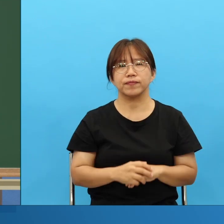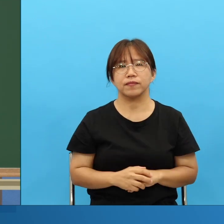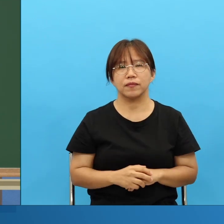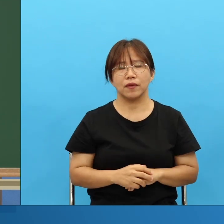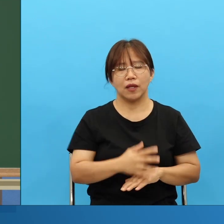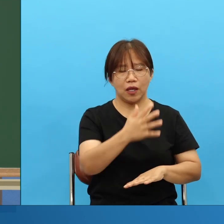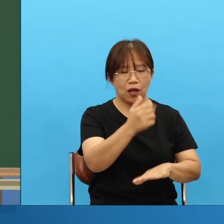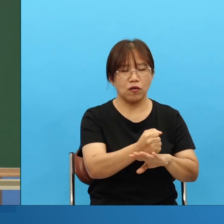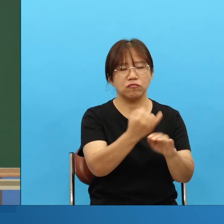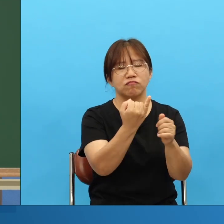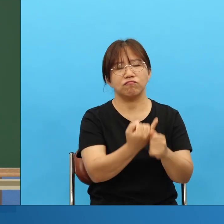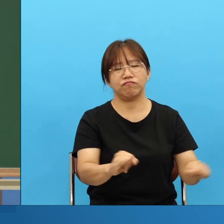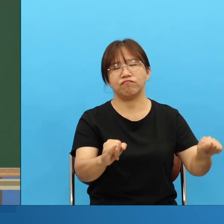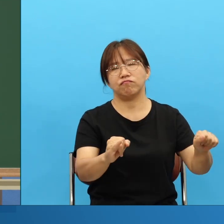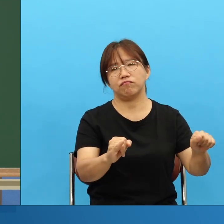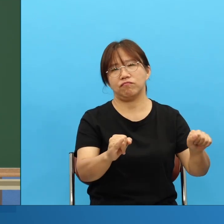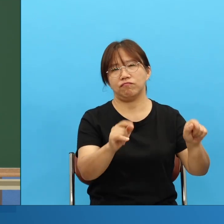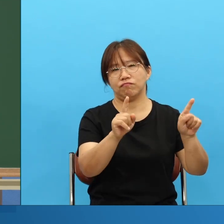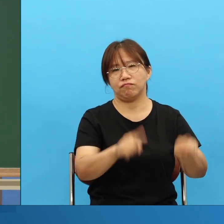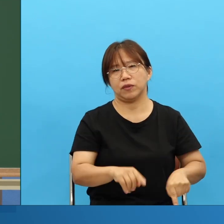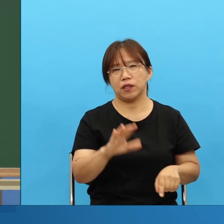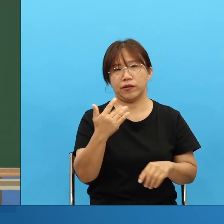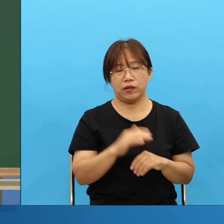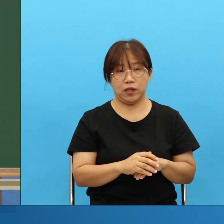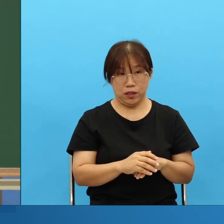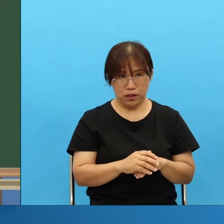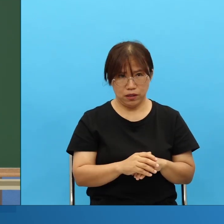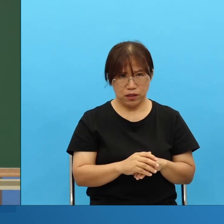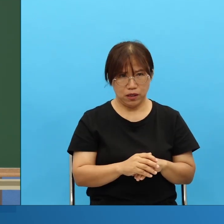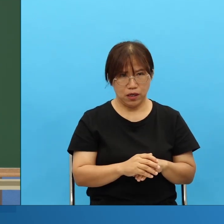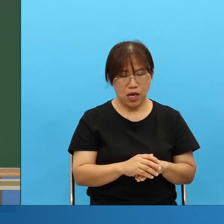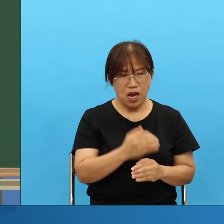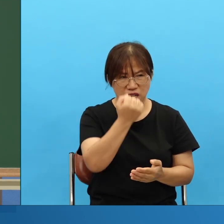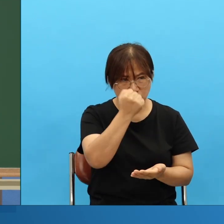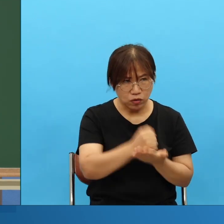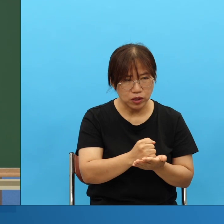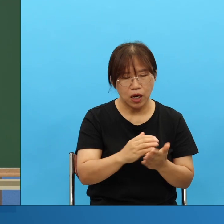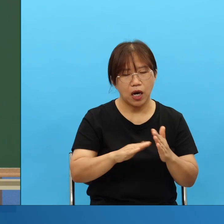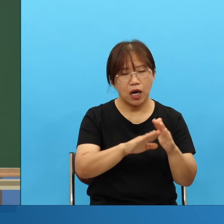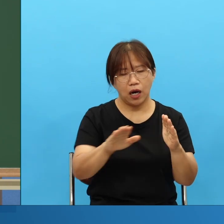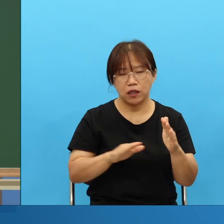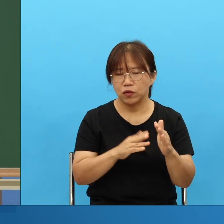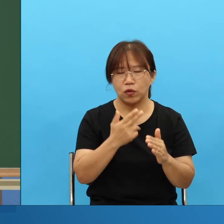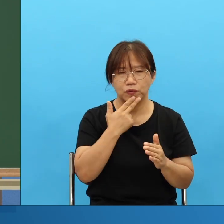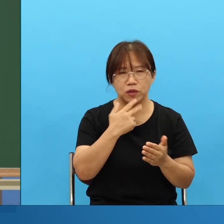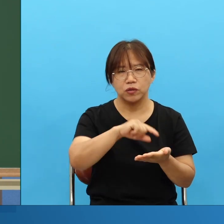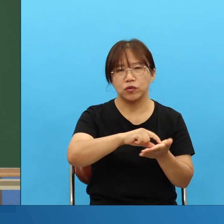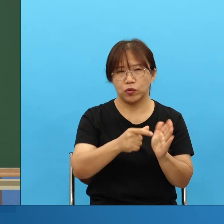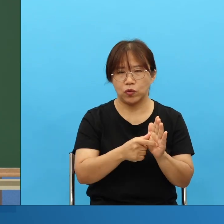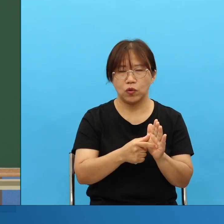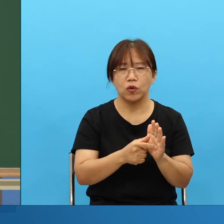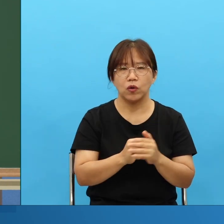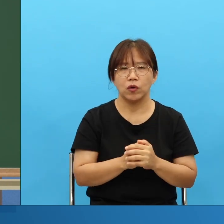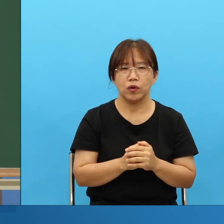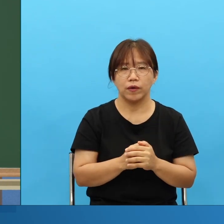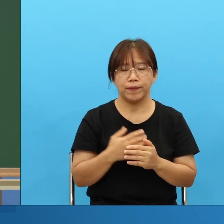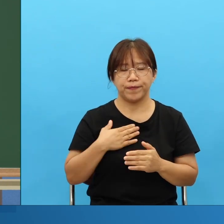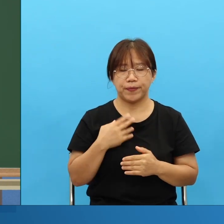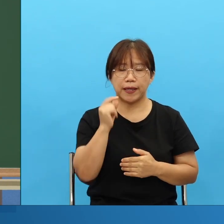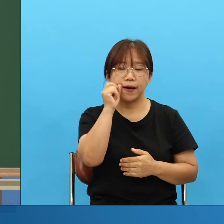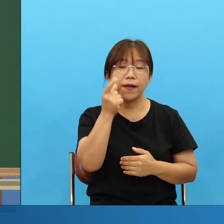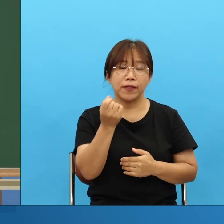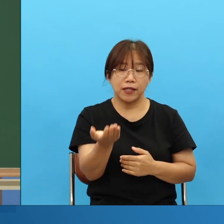됩니다. 정상적으로 있는 경우가 없어요. 제가 한 달 전에 이제 병원에 제가 이제